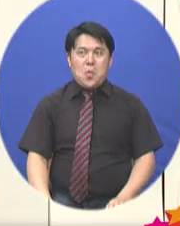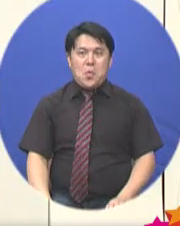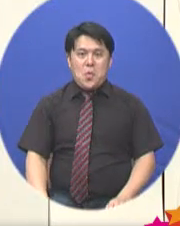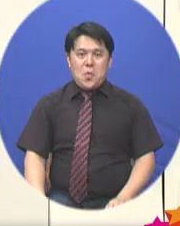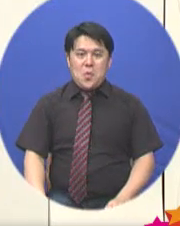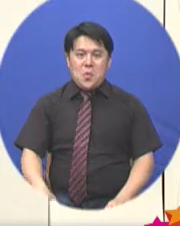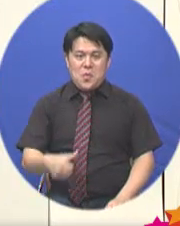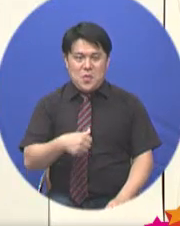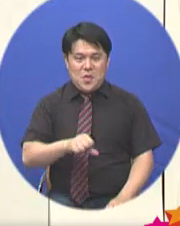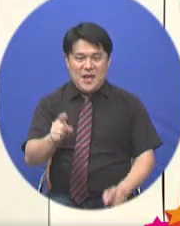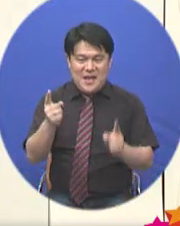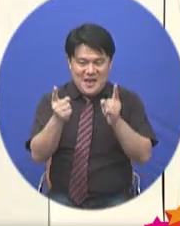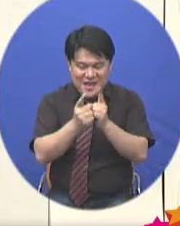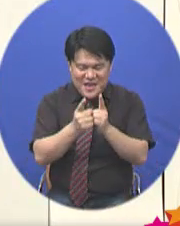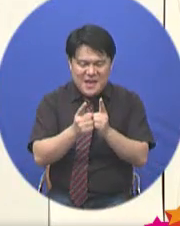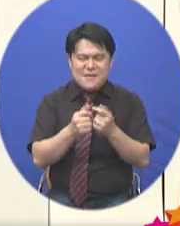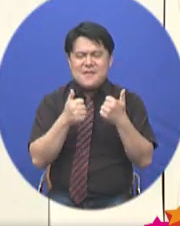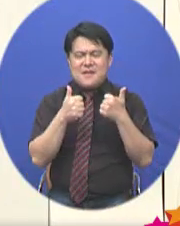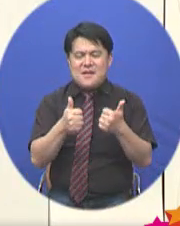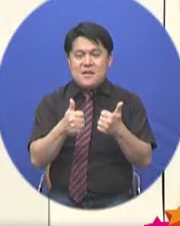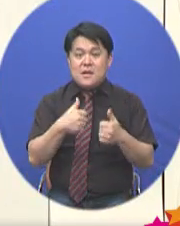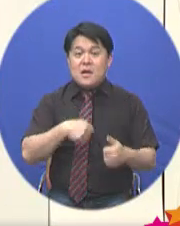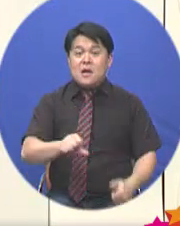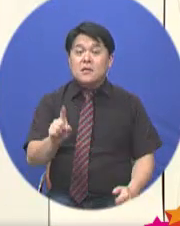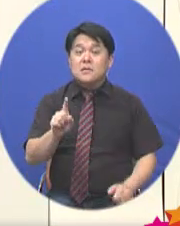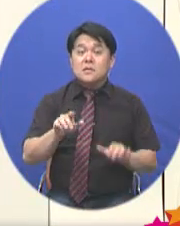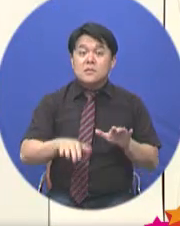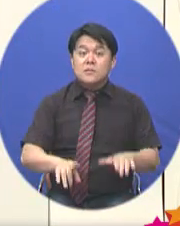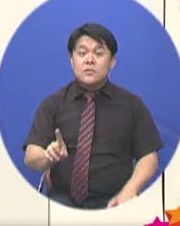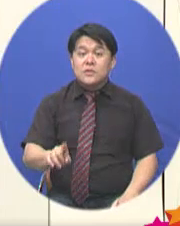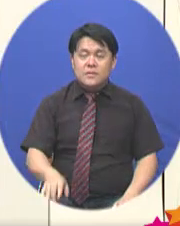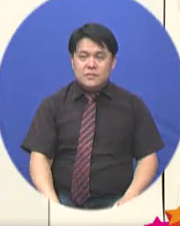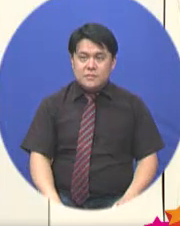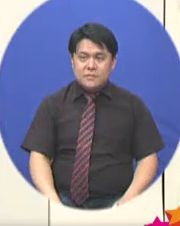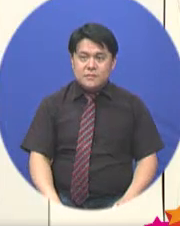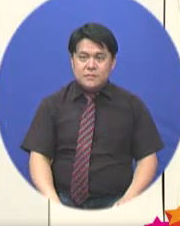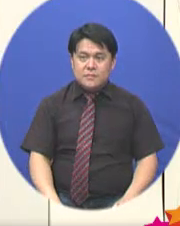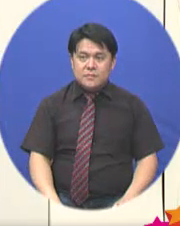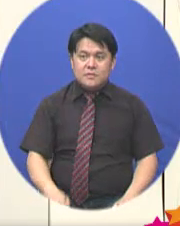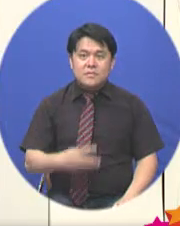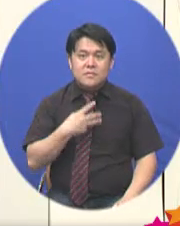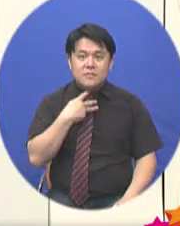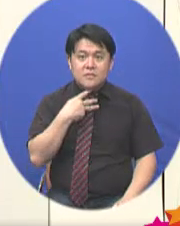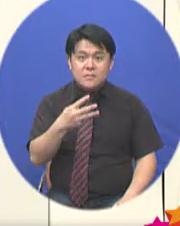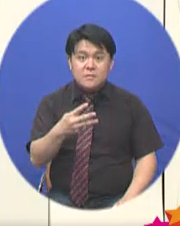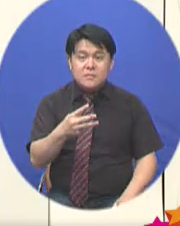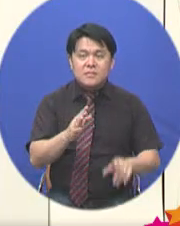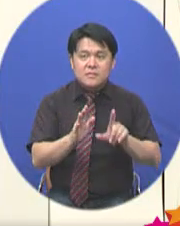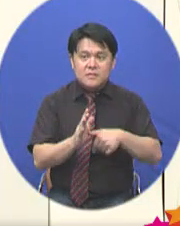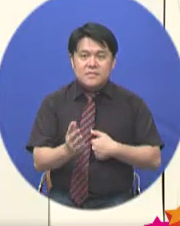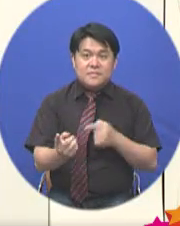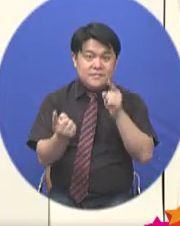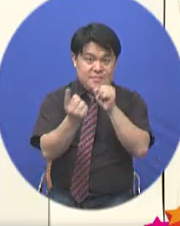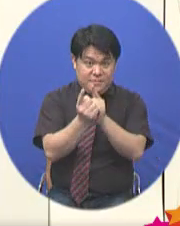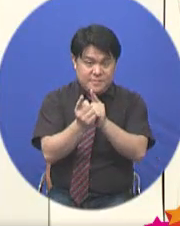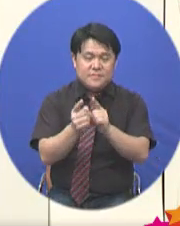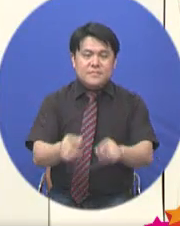어머나. 아들과의 만남. 예, 예. 그 아들은 최고의 지금 만남. 뭐 합니까? 예, 쟤는 3살 때 제가